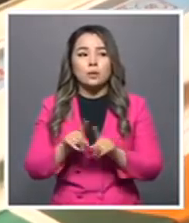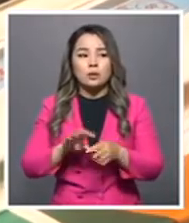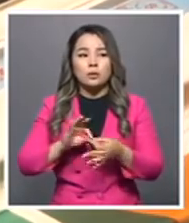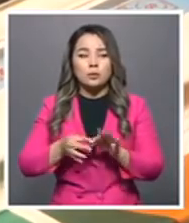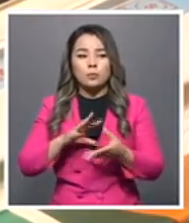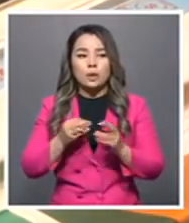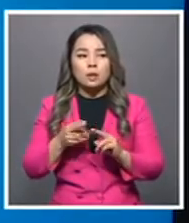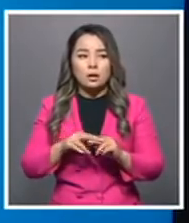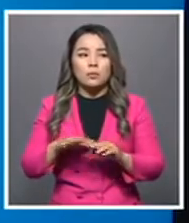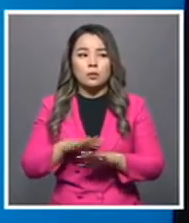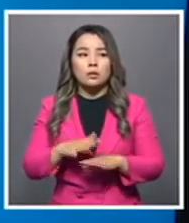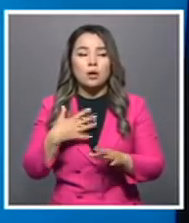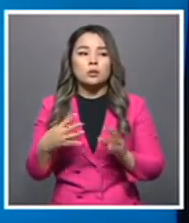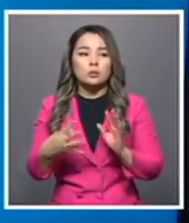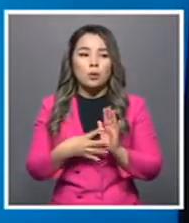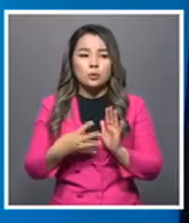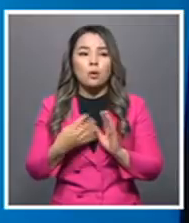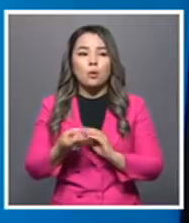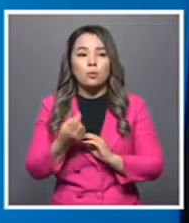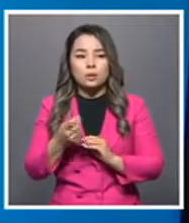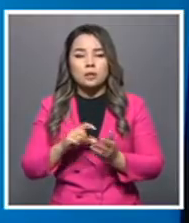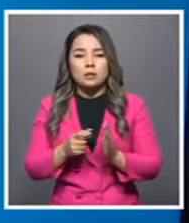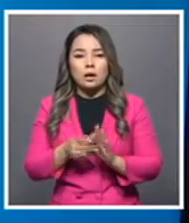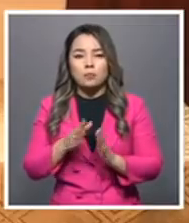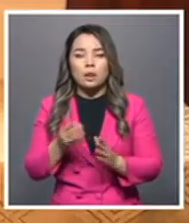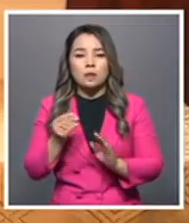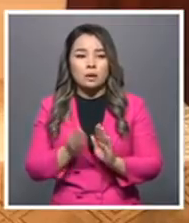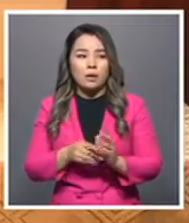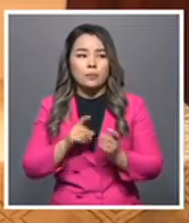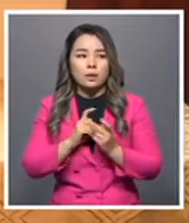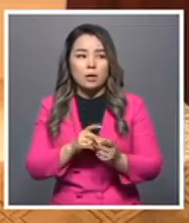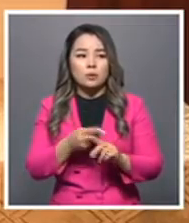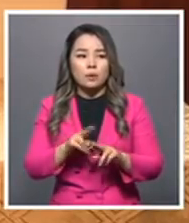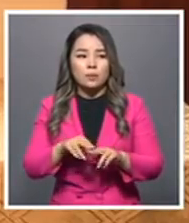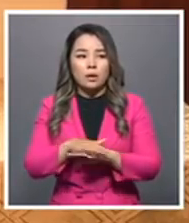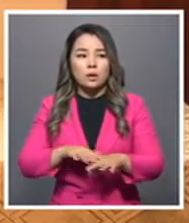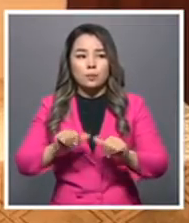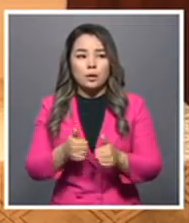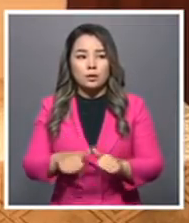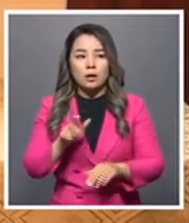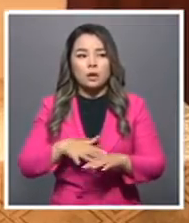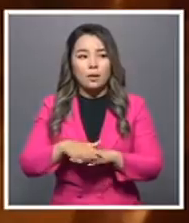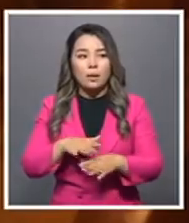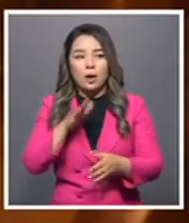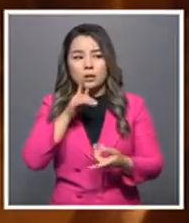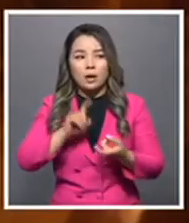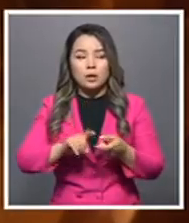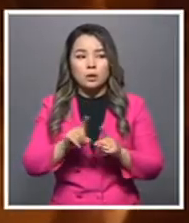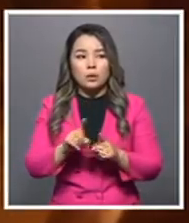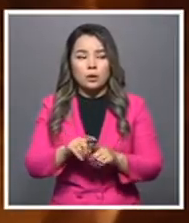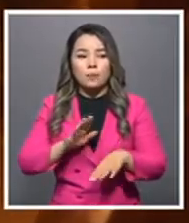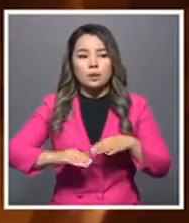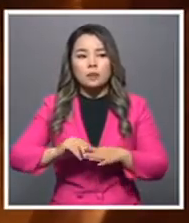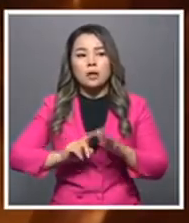қаласының 9-11 сынып оқушылары да қатысты. Сыбайлас жемқорлыққа қарсы іс-қимыл агенттігінің ұйымдастыруымен парасат сағаты акциясы аясында қолға